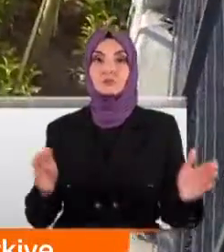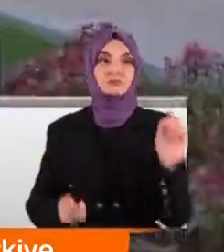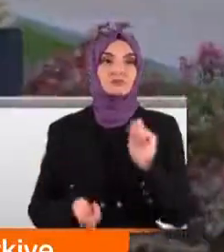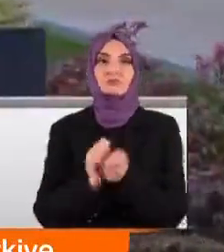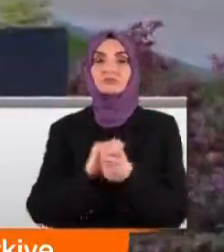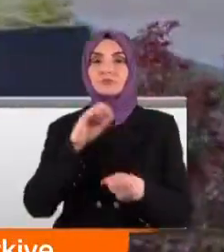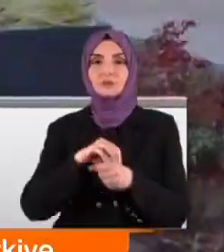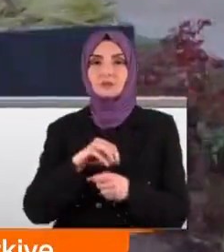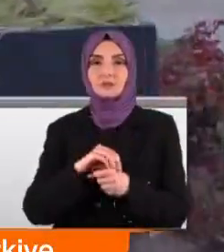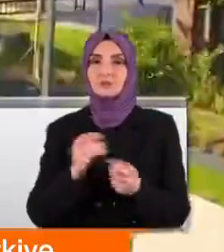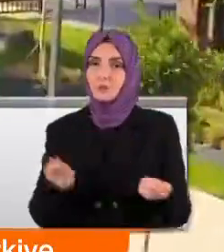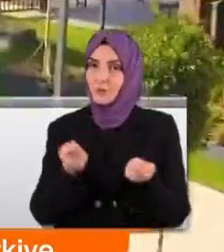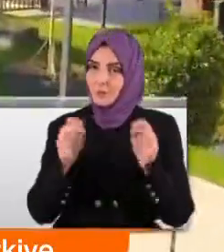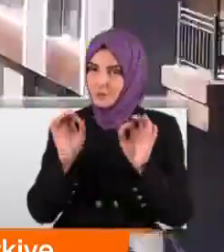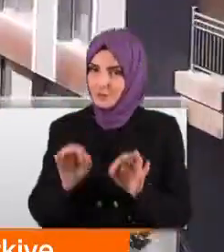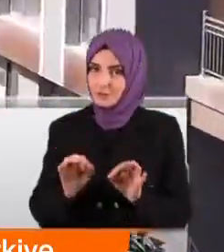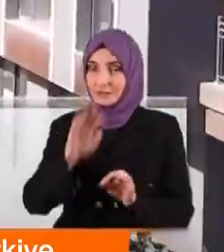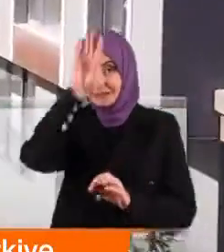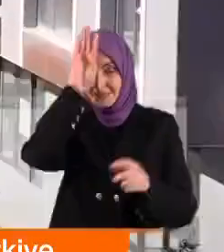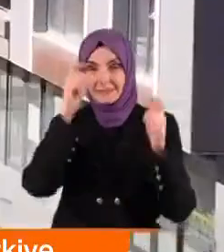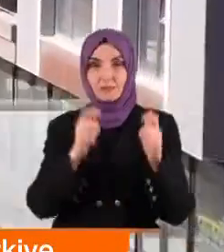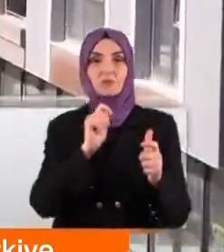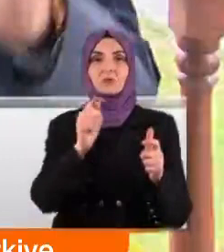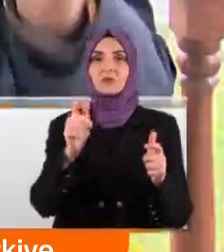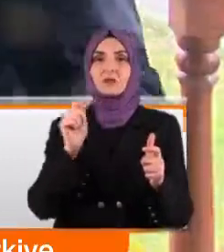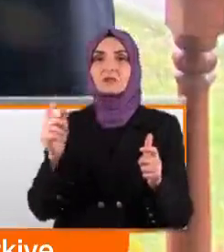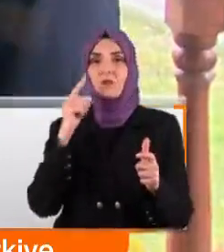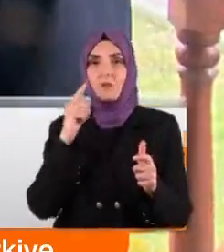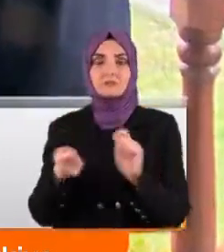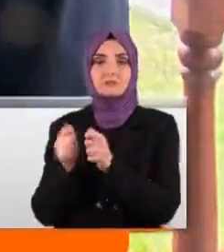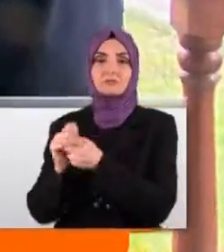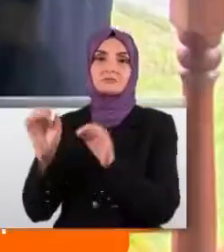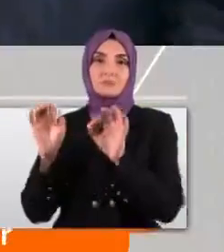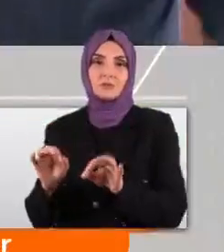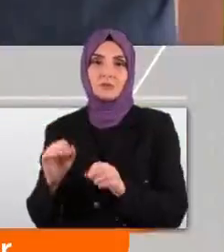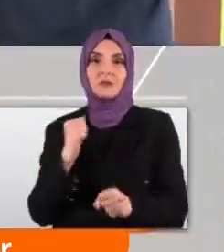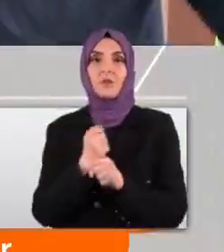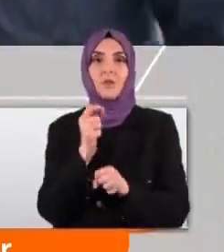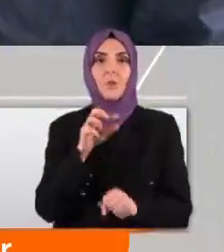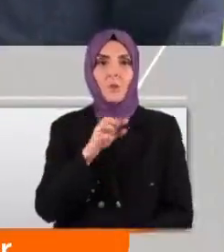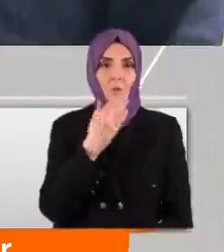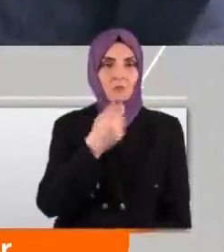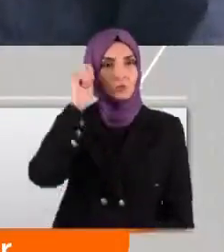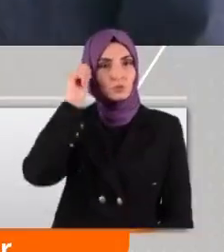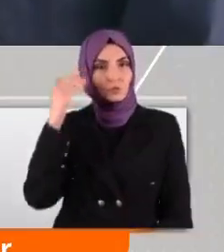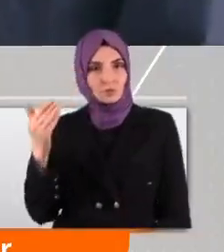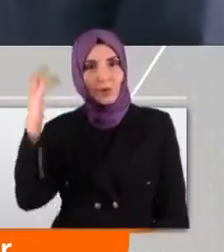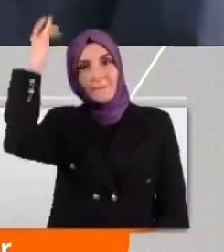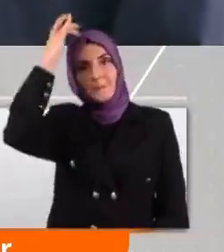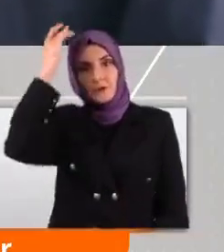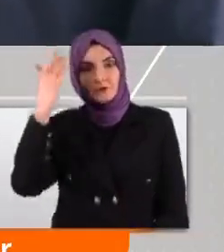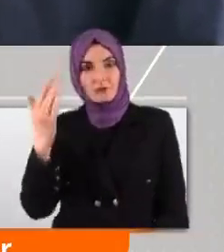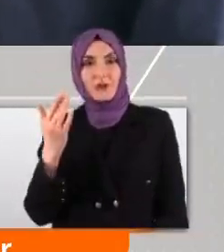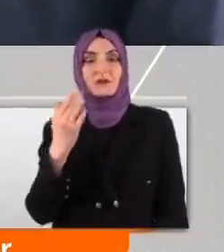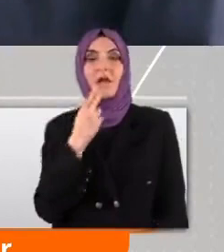düğmeye basıldı. İstanbul ilçe ilçe yenilenmeye başladı. Gazimpaşa'dan, Üsküdar'ından, işte Bağcılar'ından,